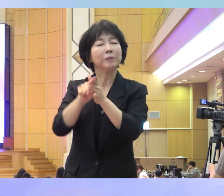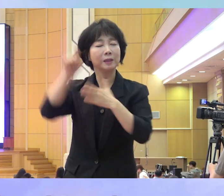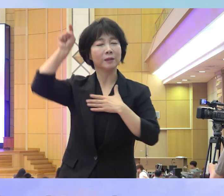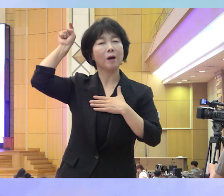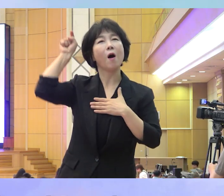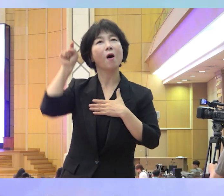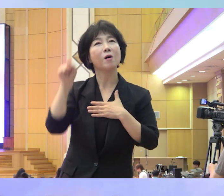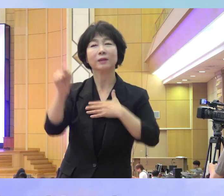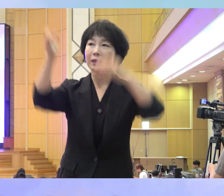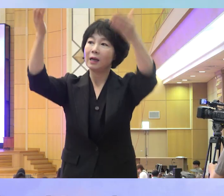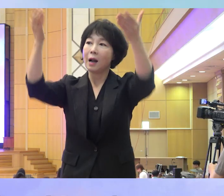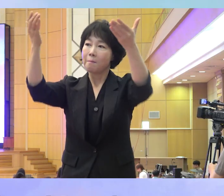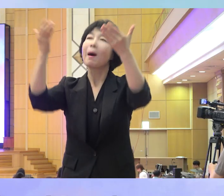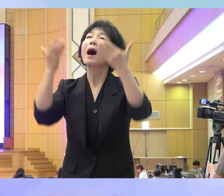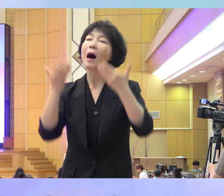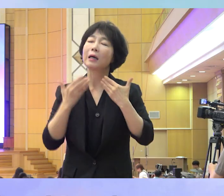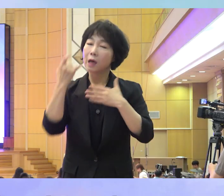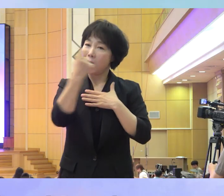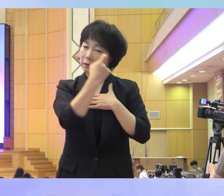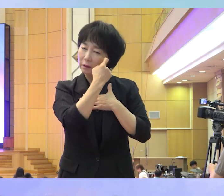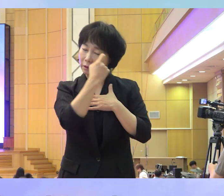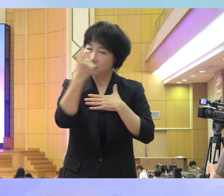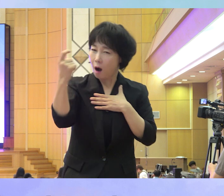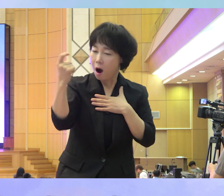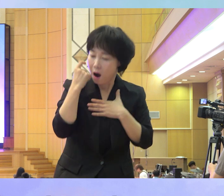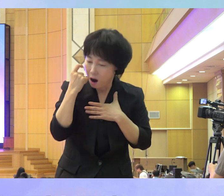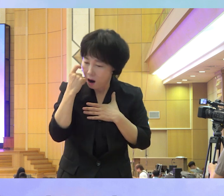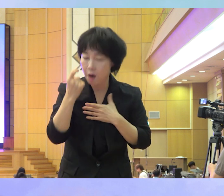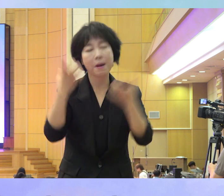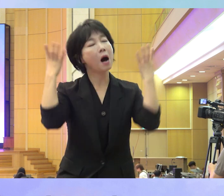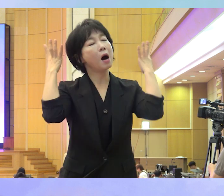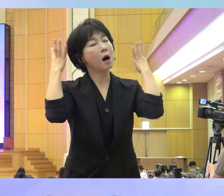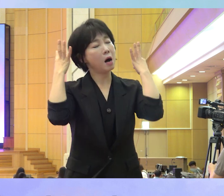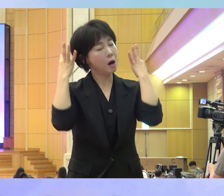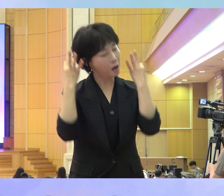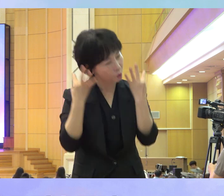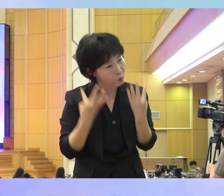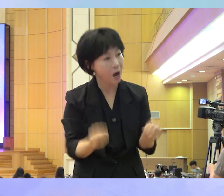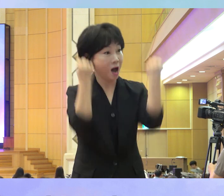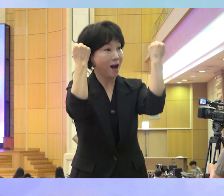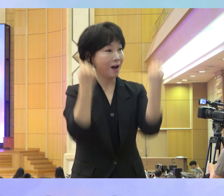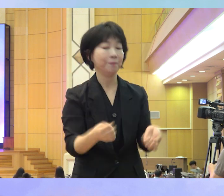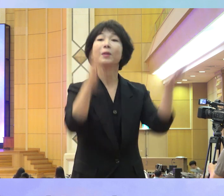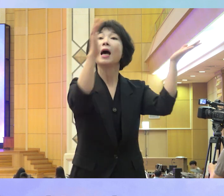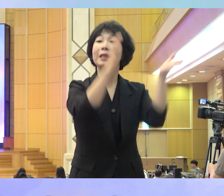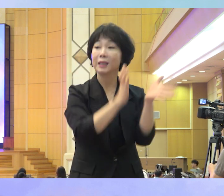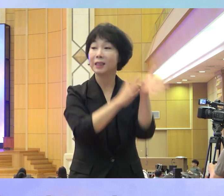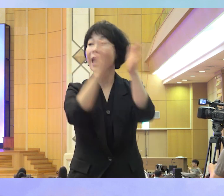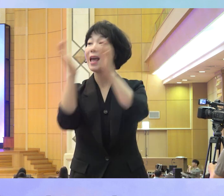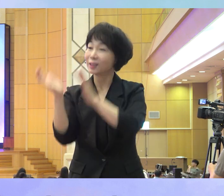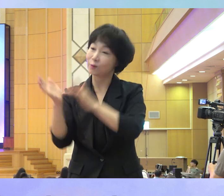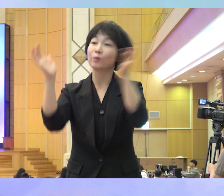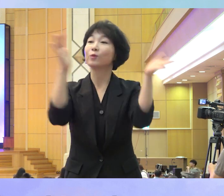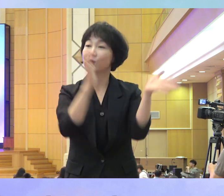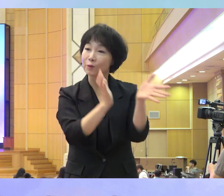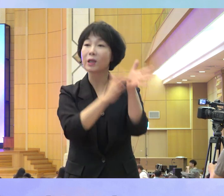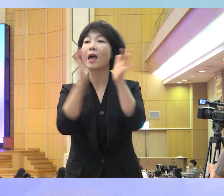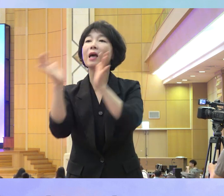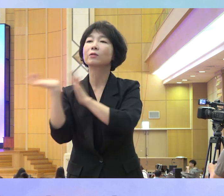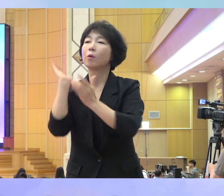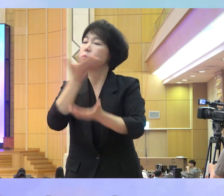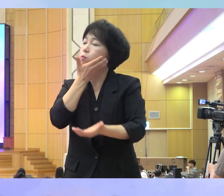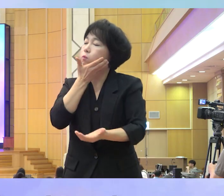믿는 것은 받은 증거만 보다. 예수